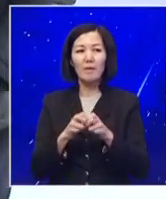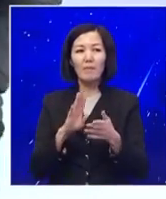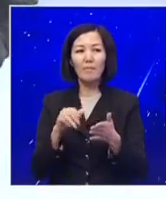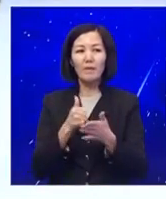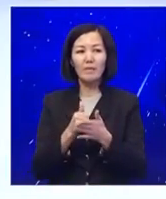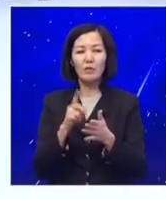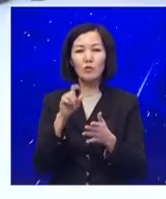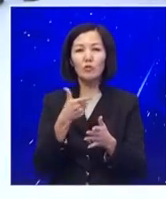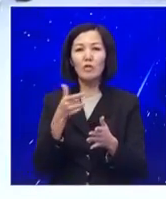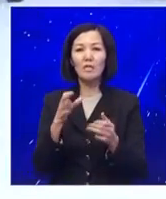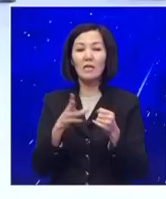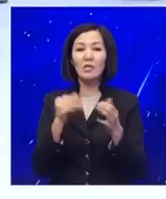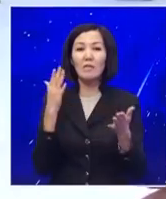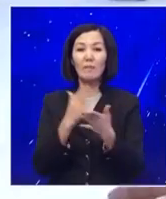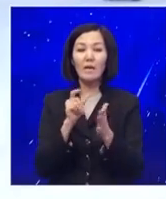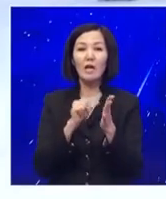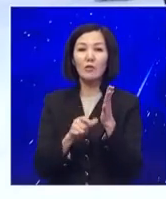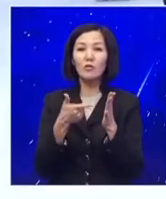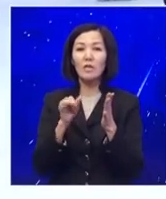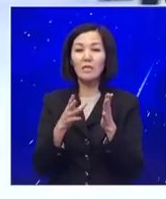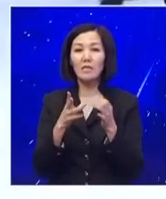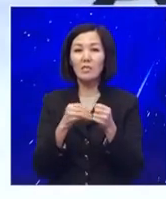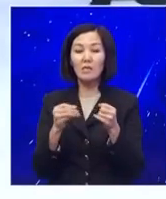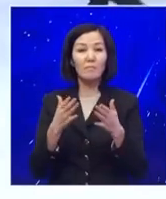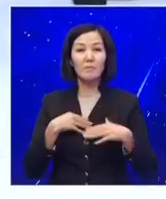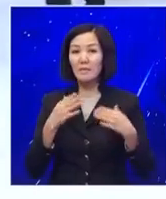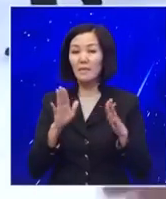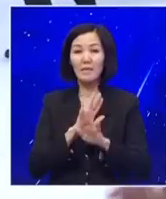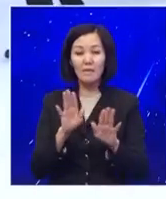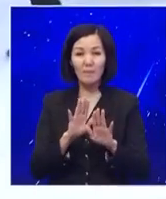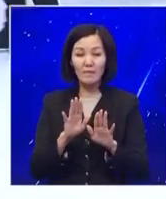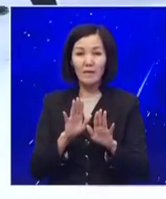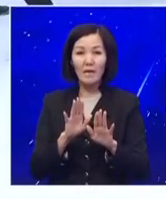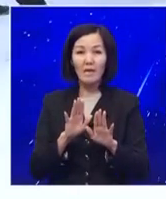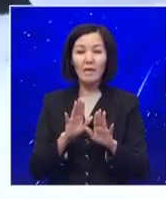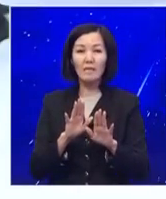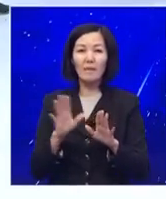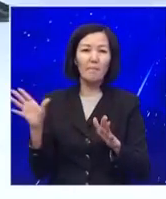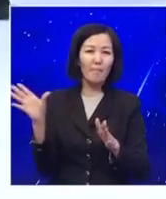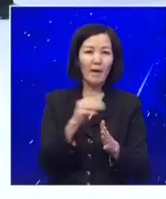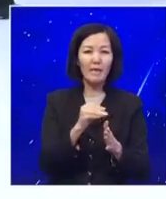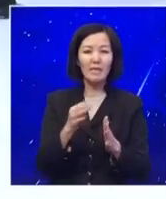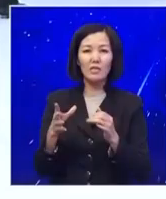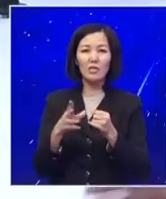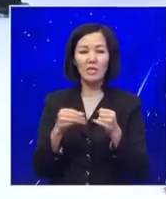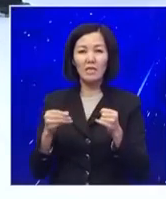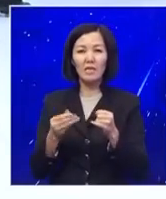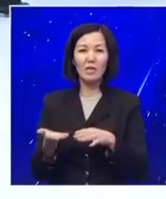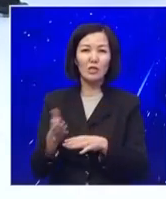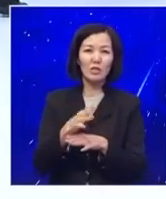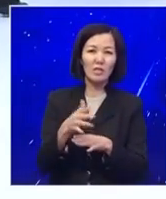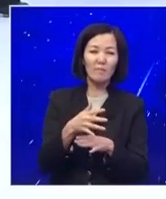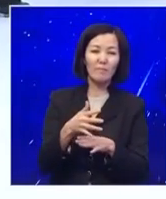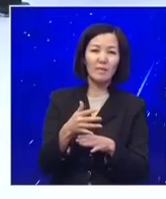отыр ғой. Ол жерде 600 гектар жер бізге тиіп тұрған жоқ. Айғыздап, айғыздап, судың басы бәрі жыртып саған, біз шыға алмаймыз.